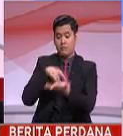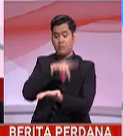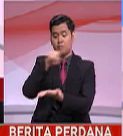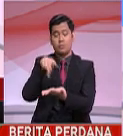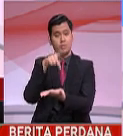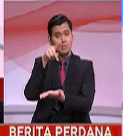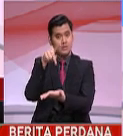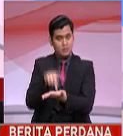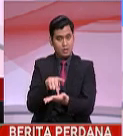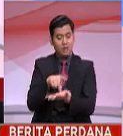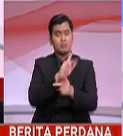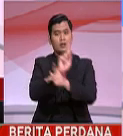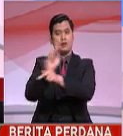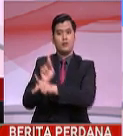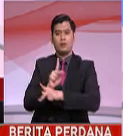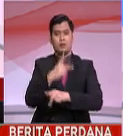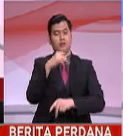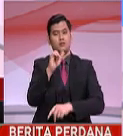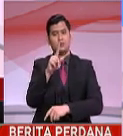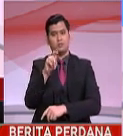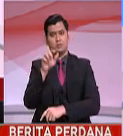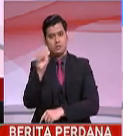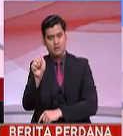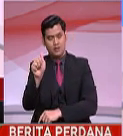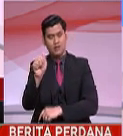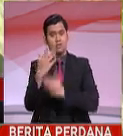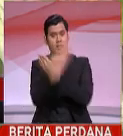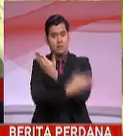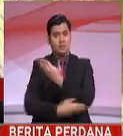di Hospital Sungai Buloh.